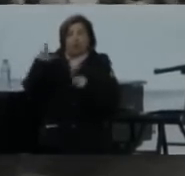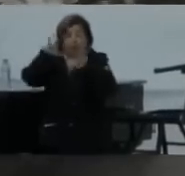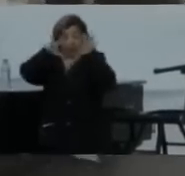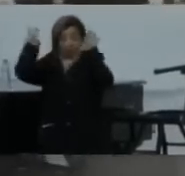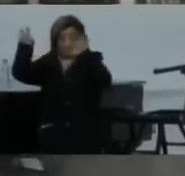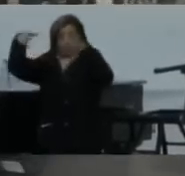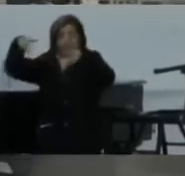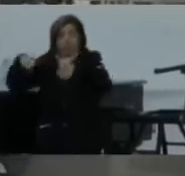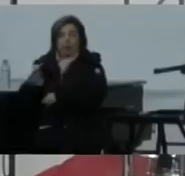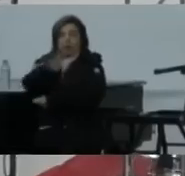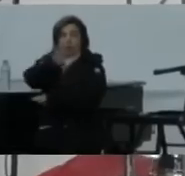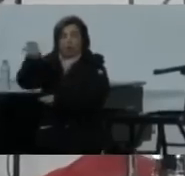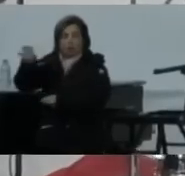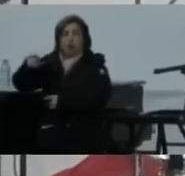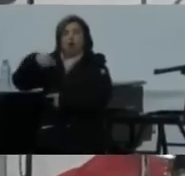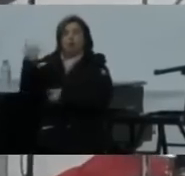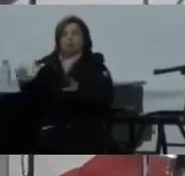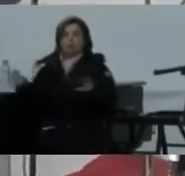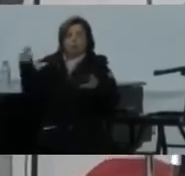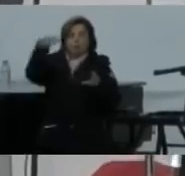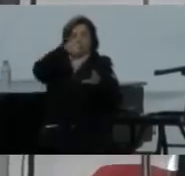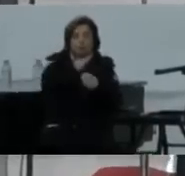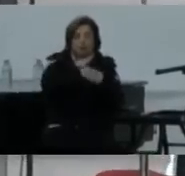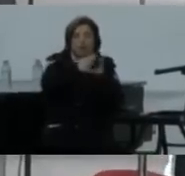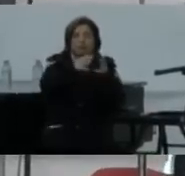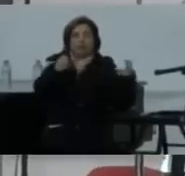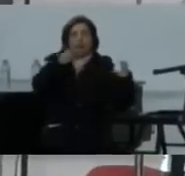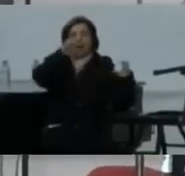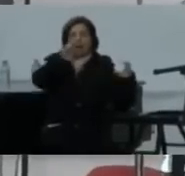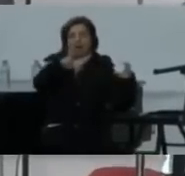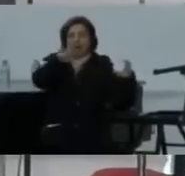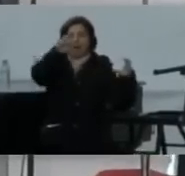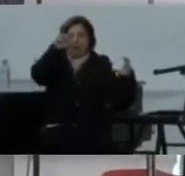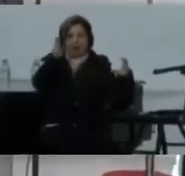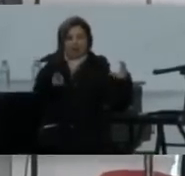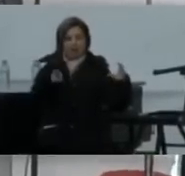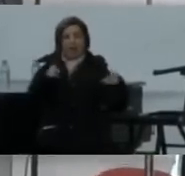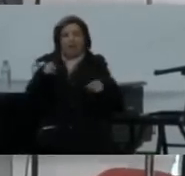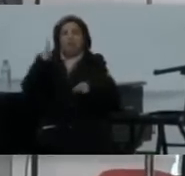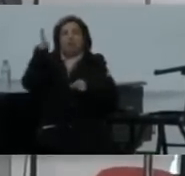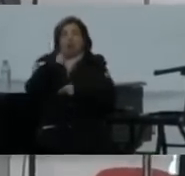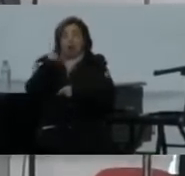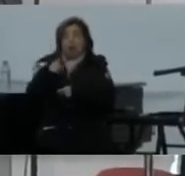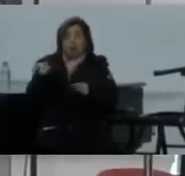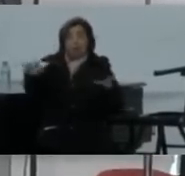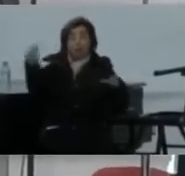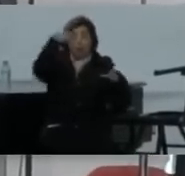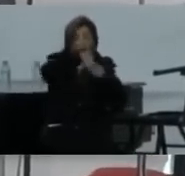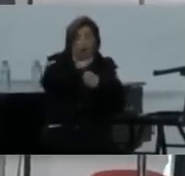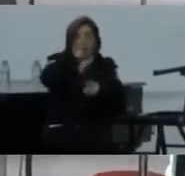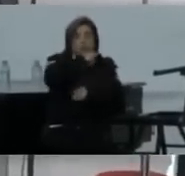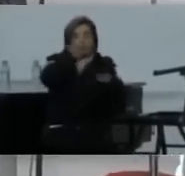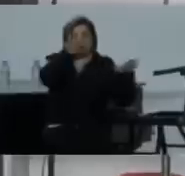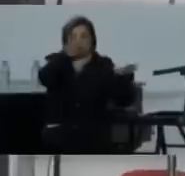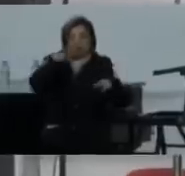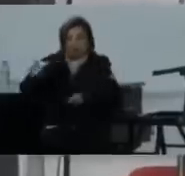stata inglobata da Era, inglobata a 290, un'azienda da 800 inglobata a 290, perché il